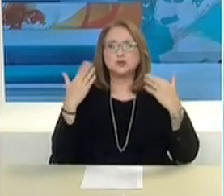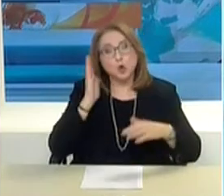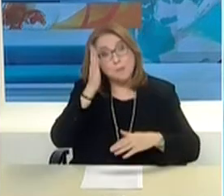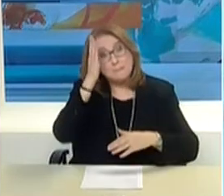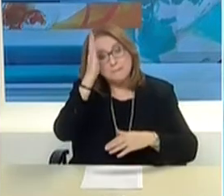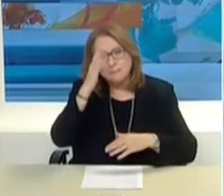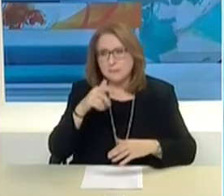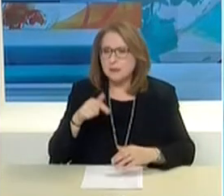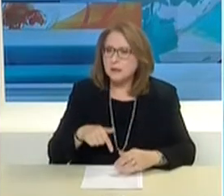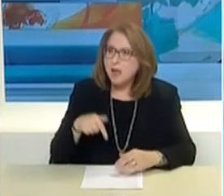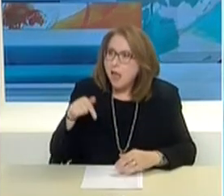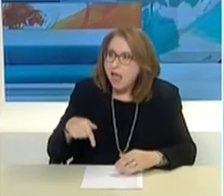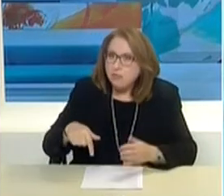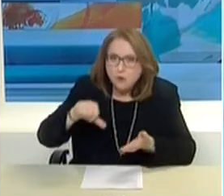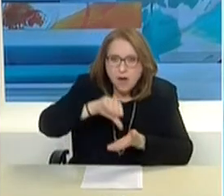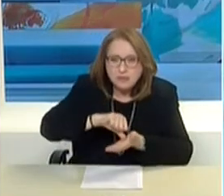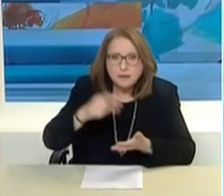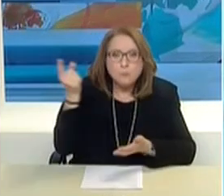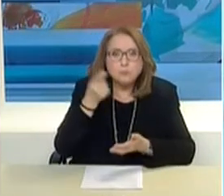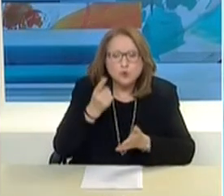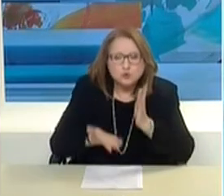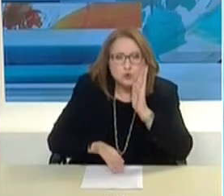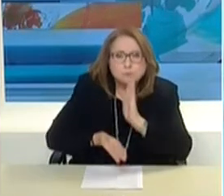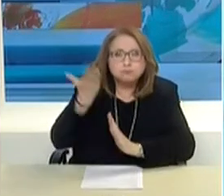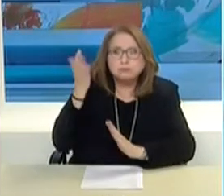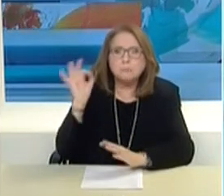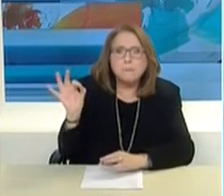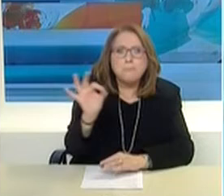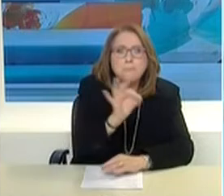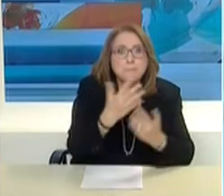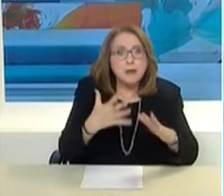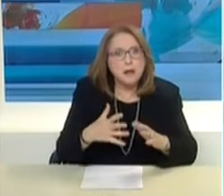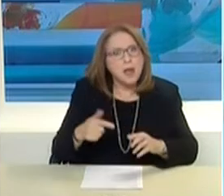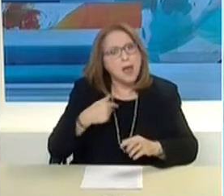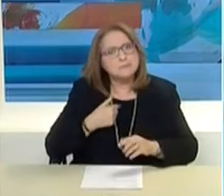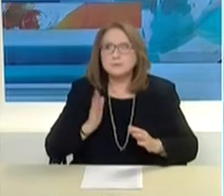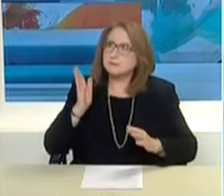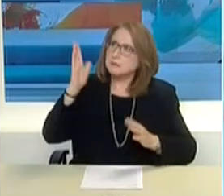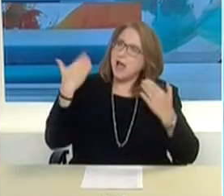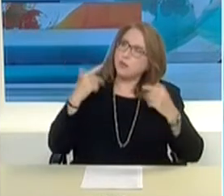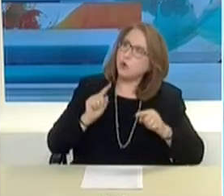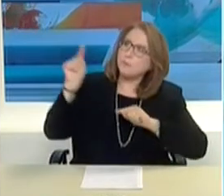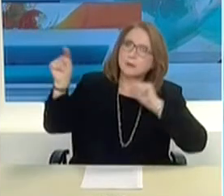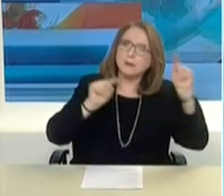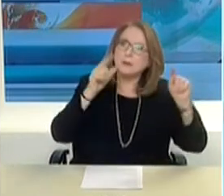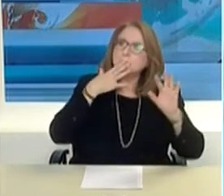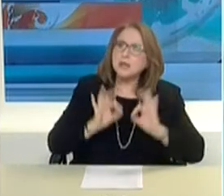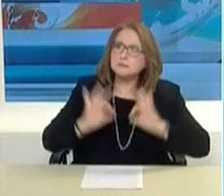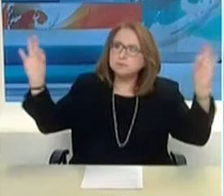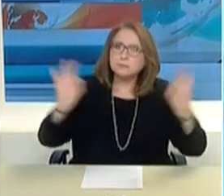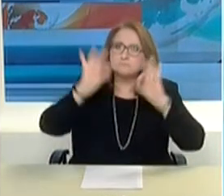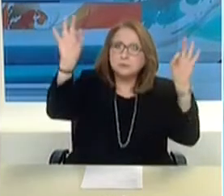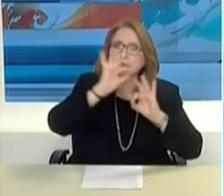Αττική και εν γέννη στις μητροπολιτικές περιοχές σε όλη τη χώρα, αντιλαμβάνονται όλοι τι μπορεί να σημαίνει αυτό και τι συνέπειες μπορεί να